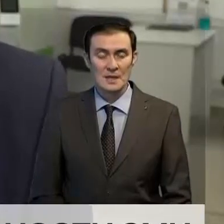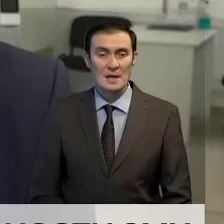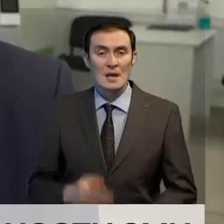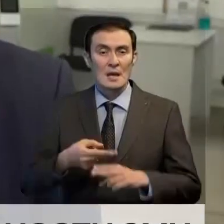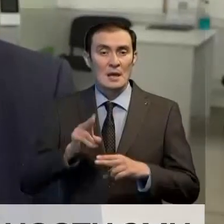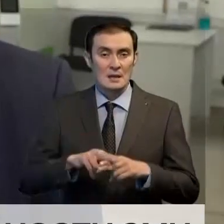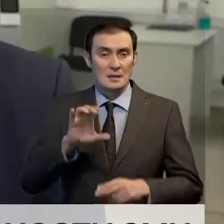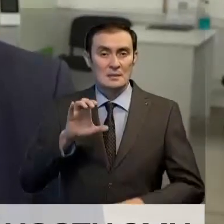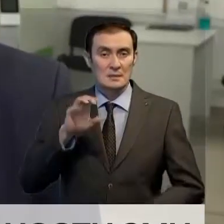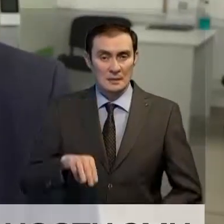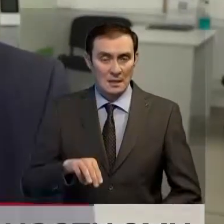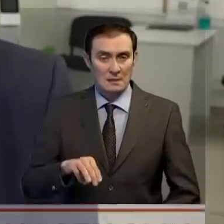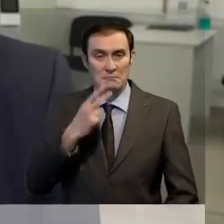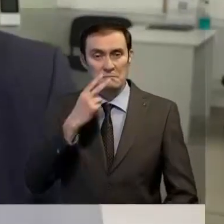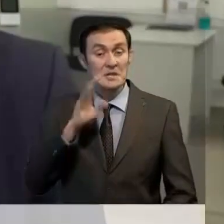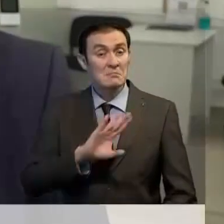Данная статья, несмотря на